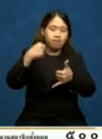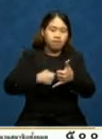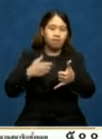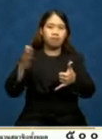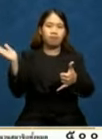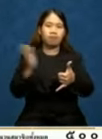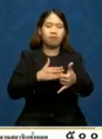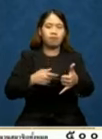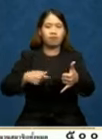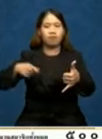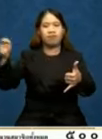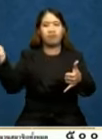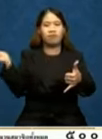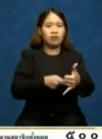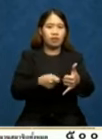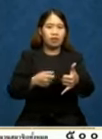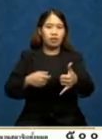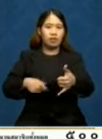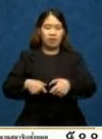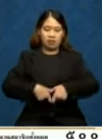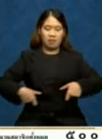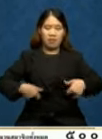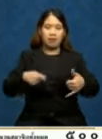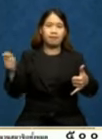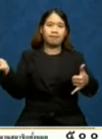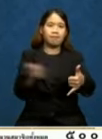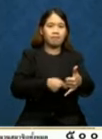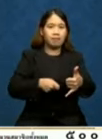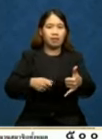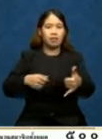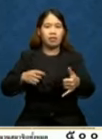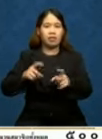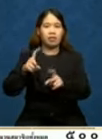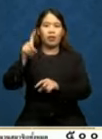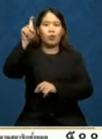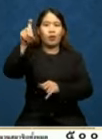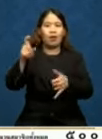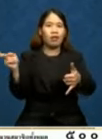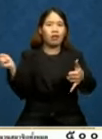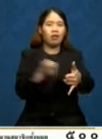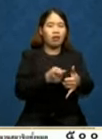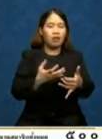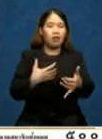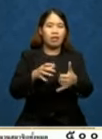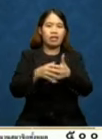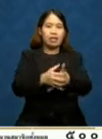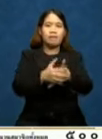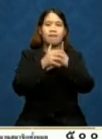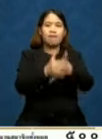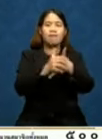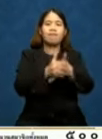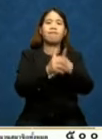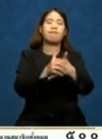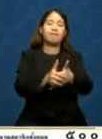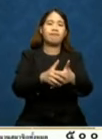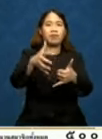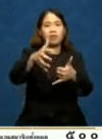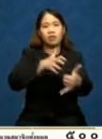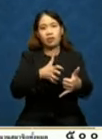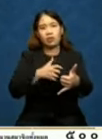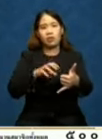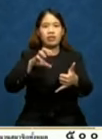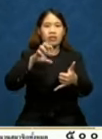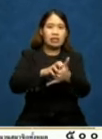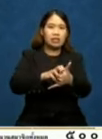ใช้ก้านมะยมใช้เข็มขัดใช้ไม้แขวนเสื้อการเตะการจับเขย่าการโยนข่วนหยิกจิ